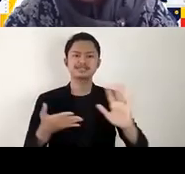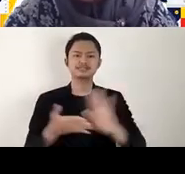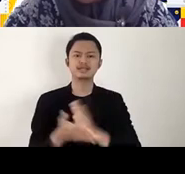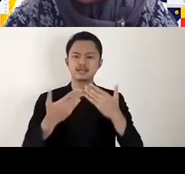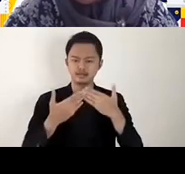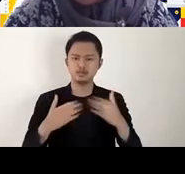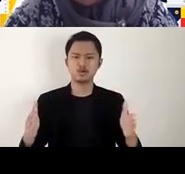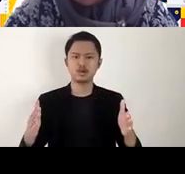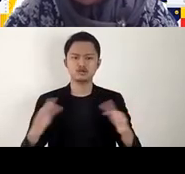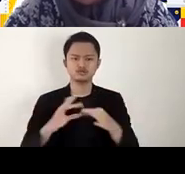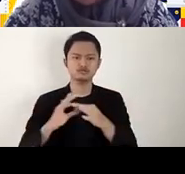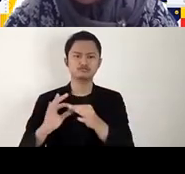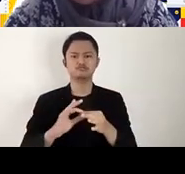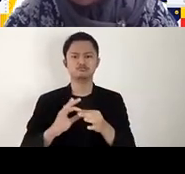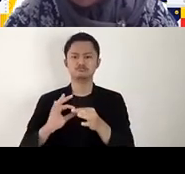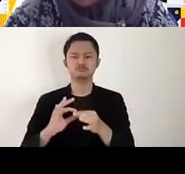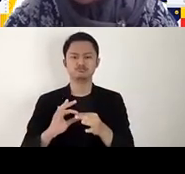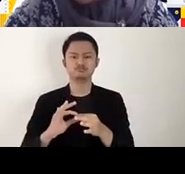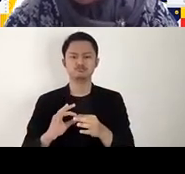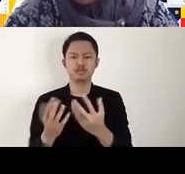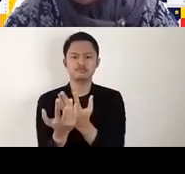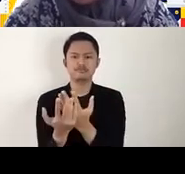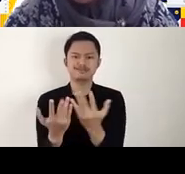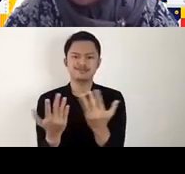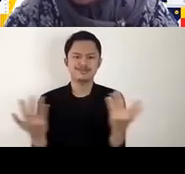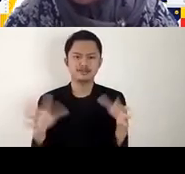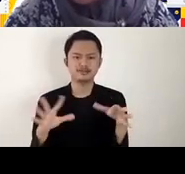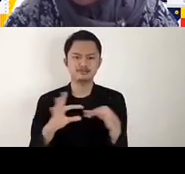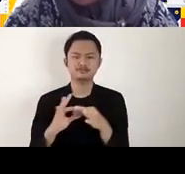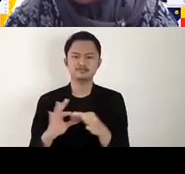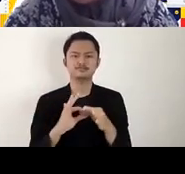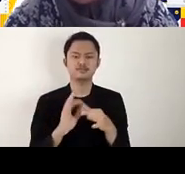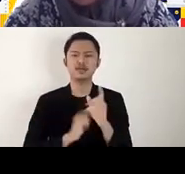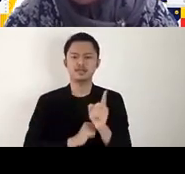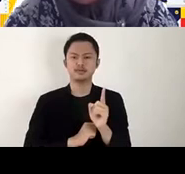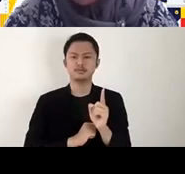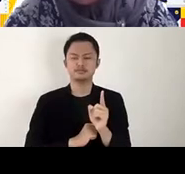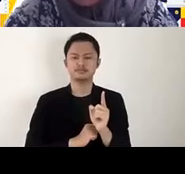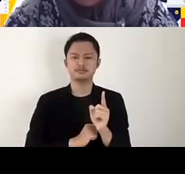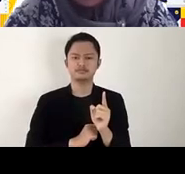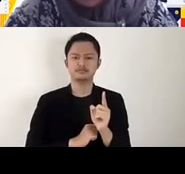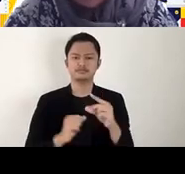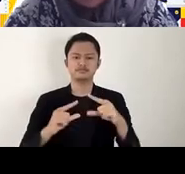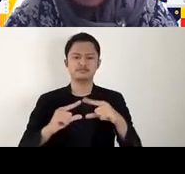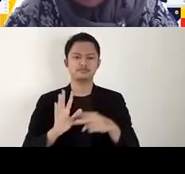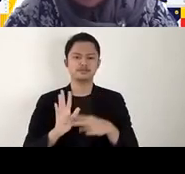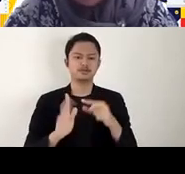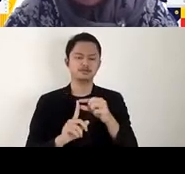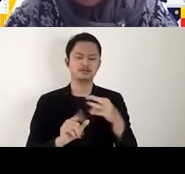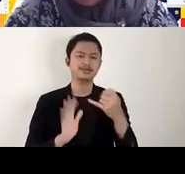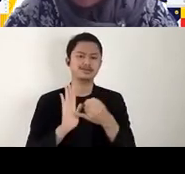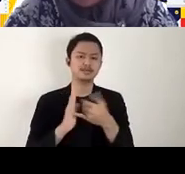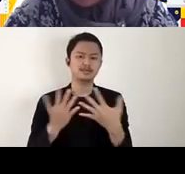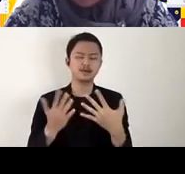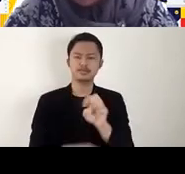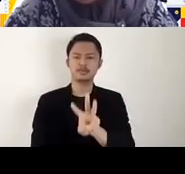kerjasama dan kemitraan dengan berbagai elemen masyarakat karena memang salah satu pilar dari lantai ini jadi lampu yang terdiri dari tiga